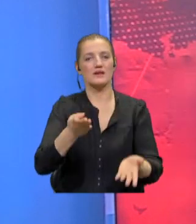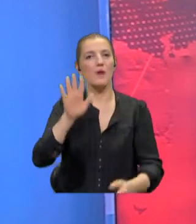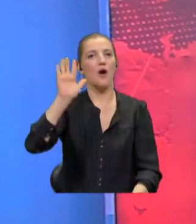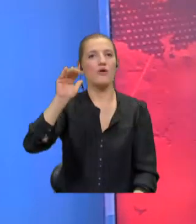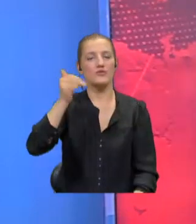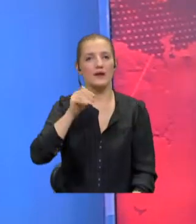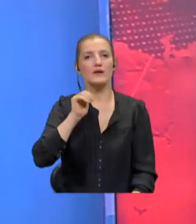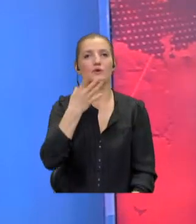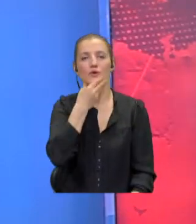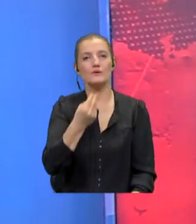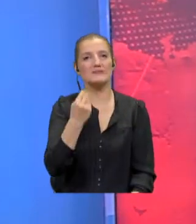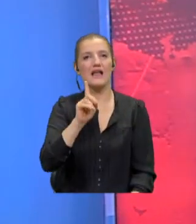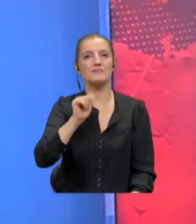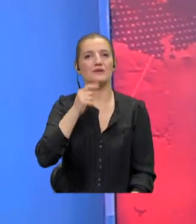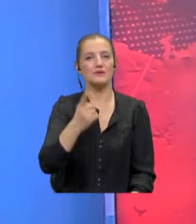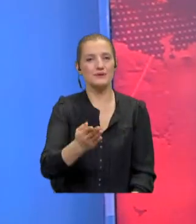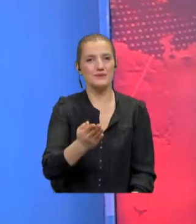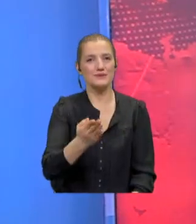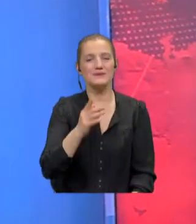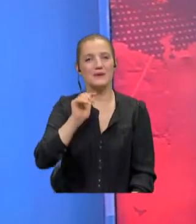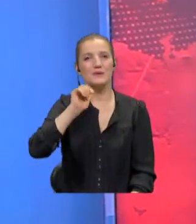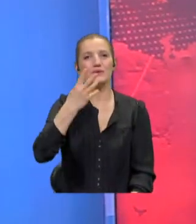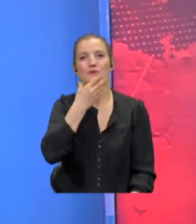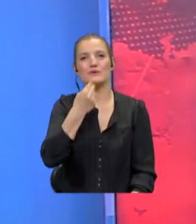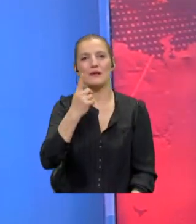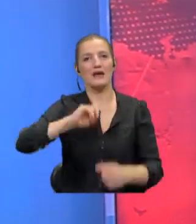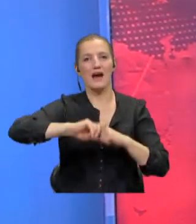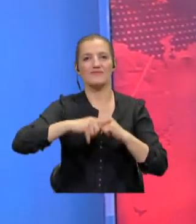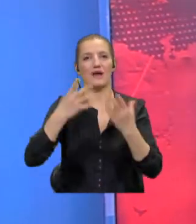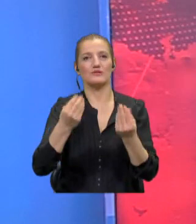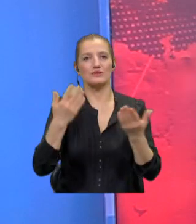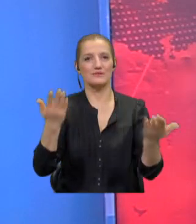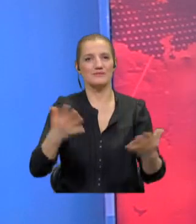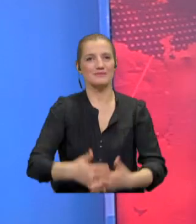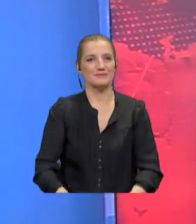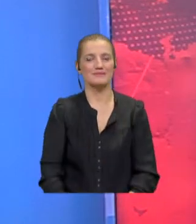hoşça kalın güzel bir gün ve güzel bir hafta olsun